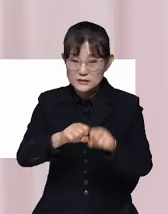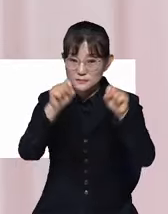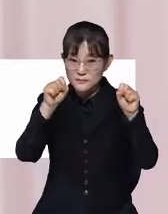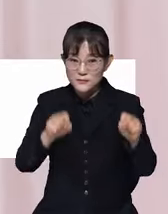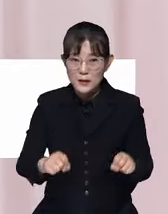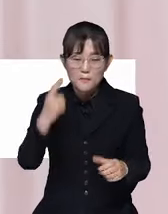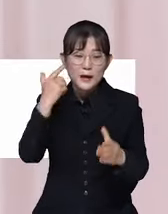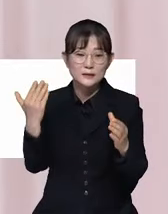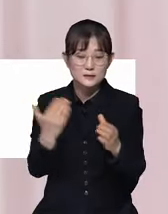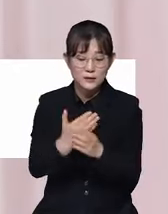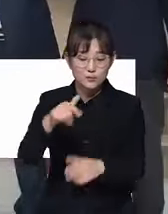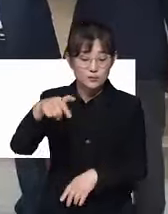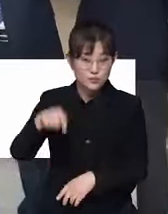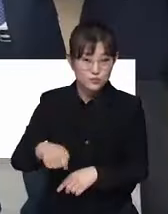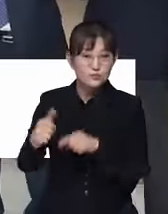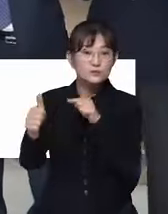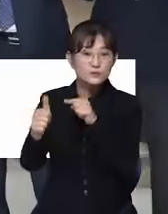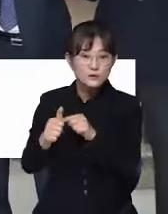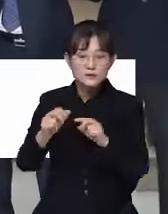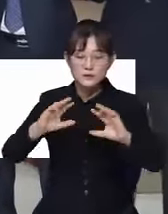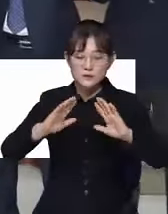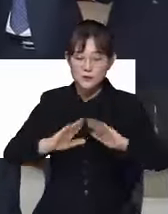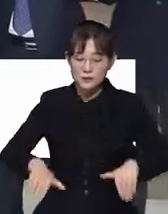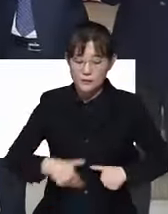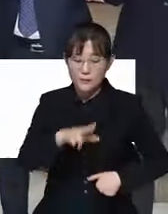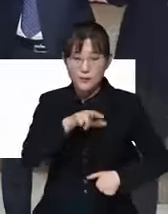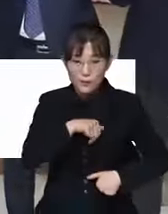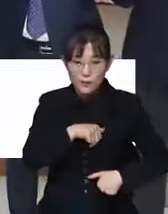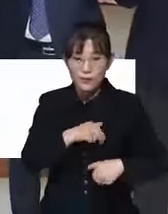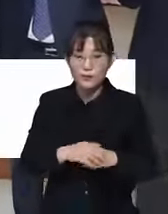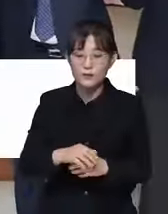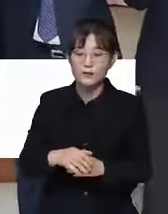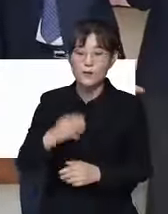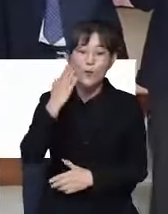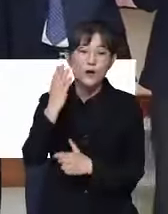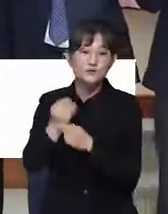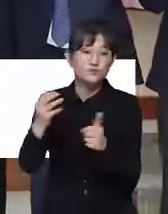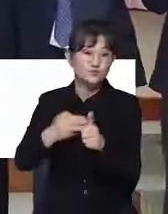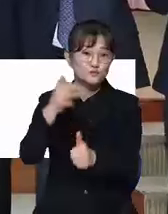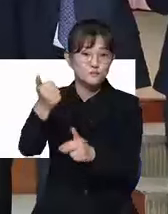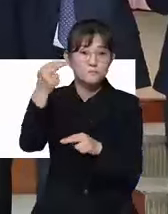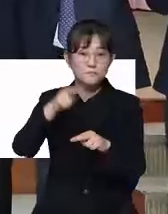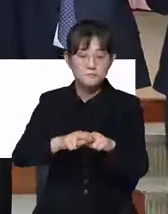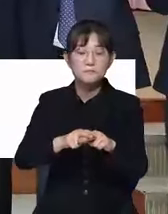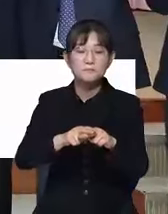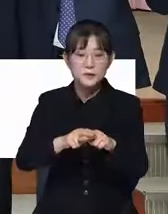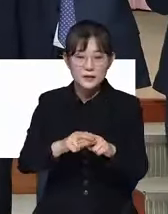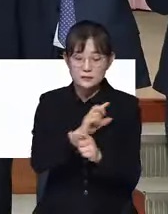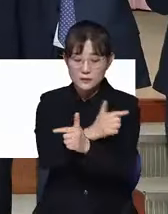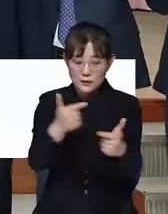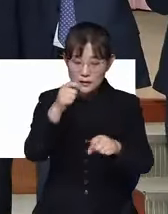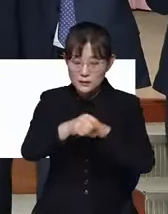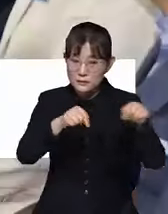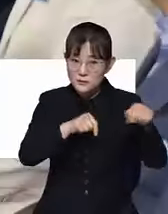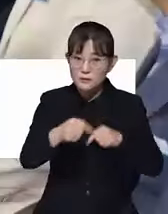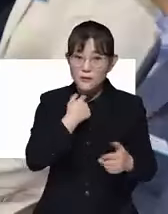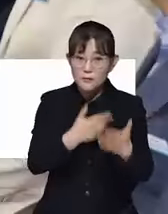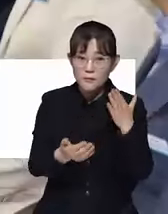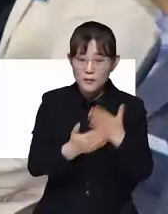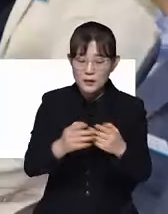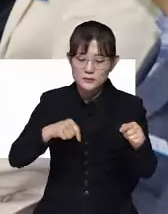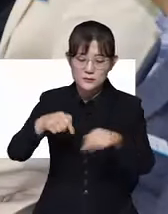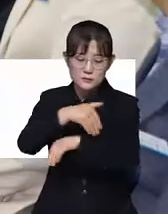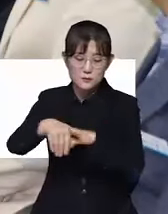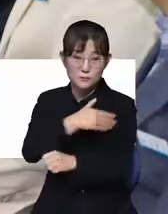박사인 구청장은 전남도의원 전남도립대 총장 화순군수 등을 역임하며 다양한 행정 경험과 정책